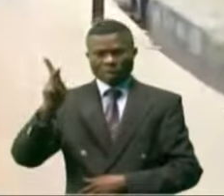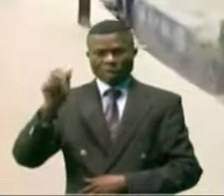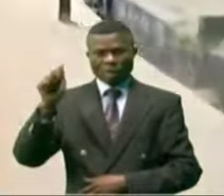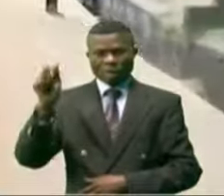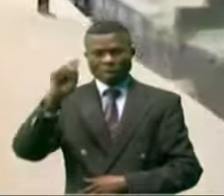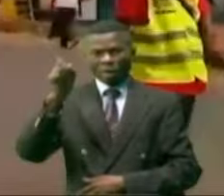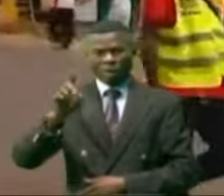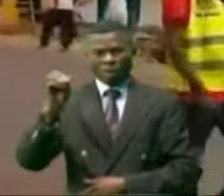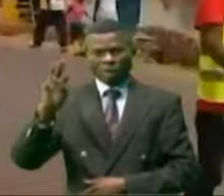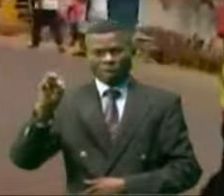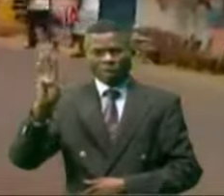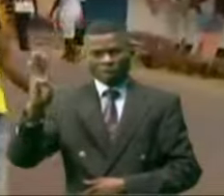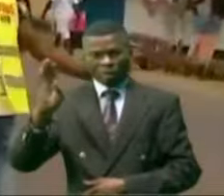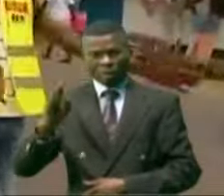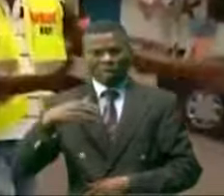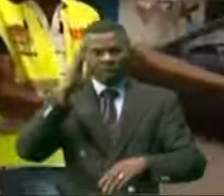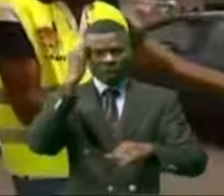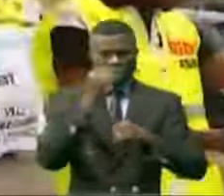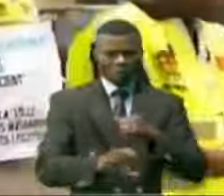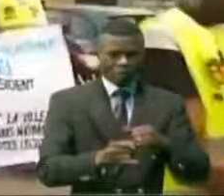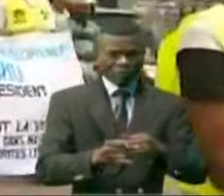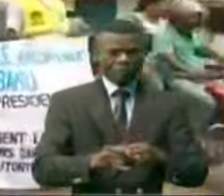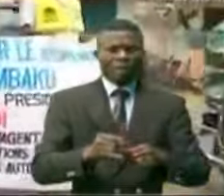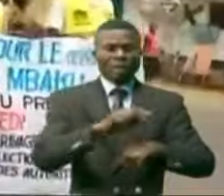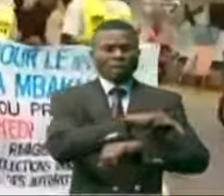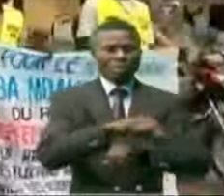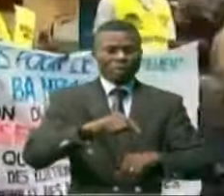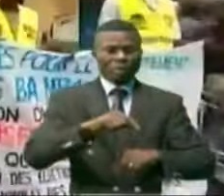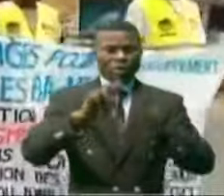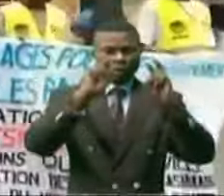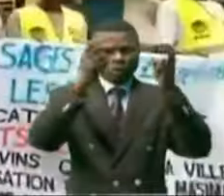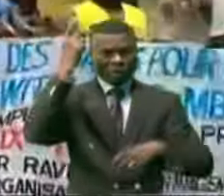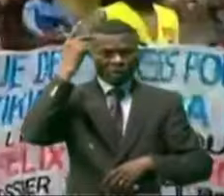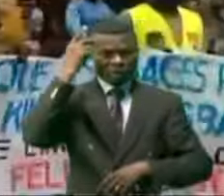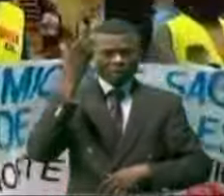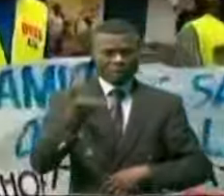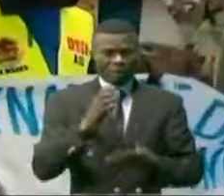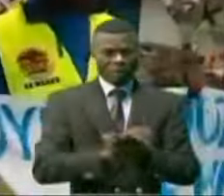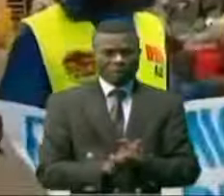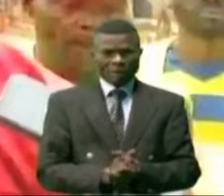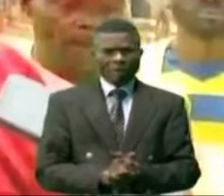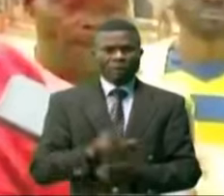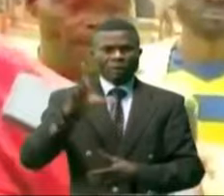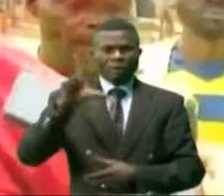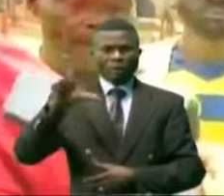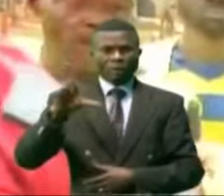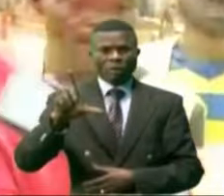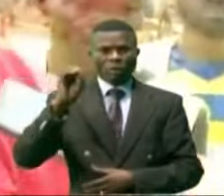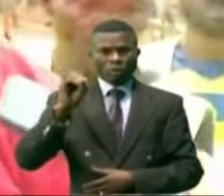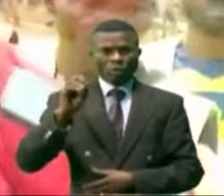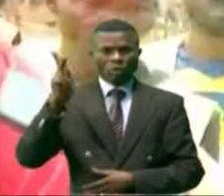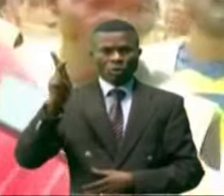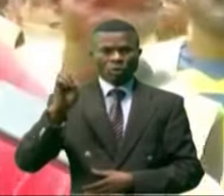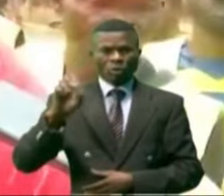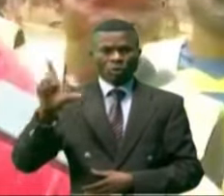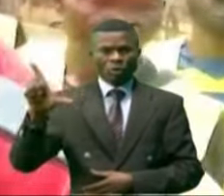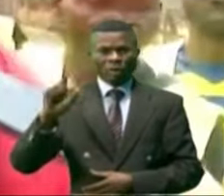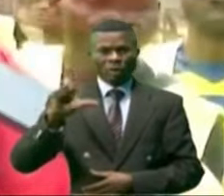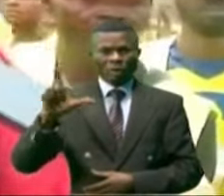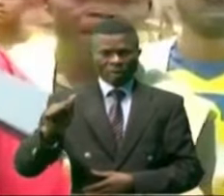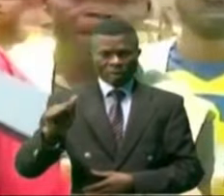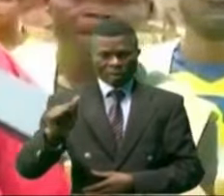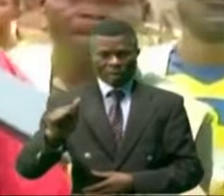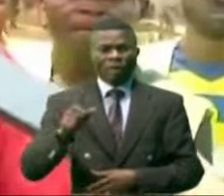chiter devant la mairie de la ville de Kikwit dans la commune de Lukolela. Le président de Bambaku, Papi Kimanga, a à